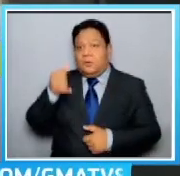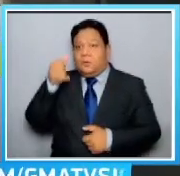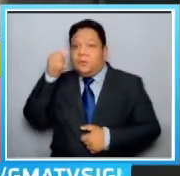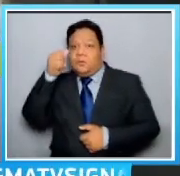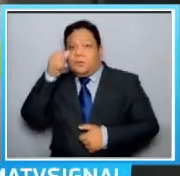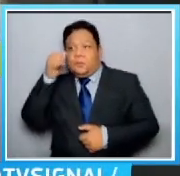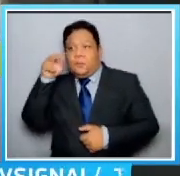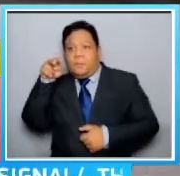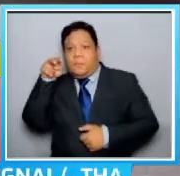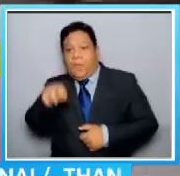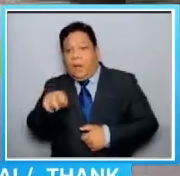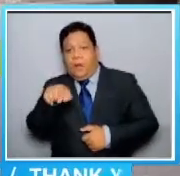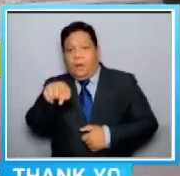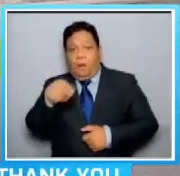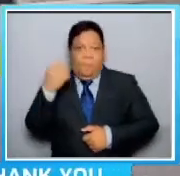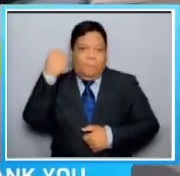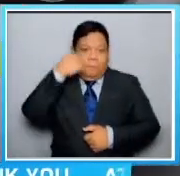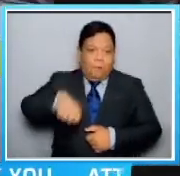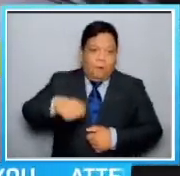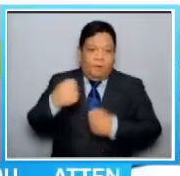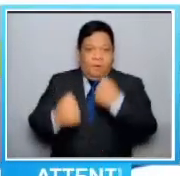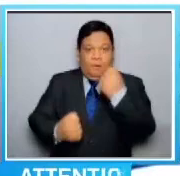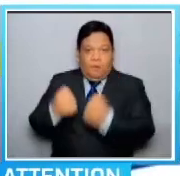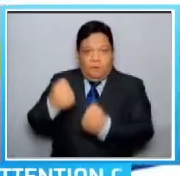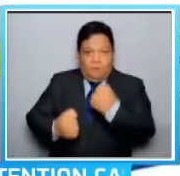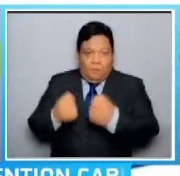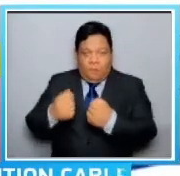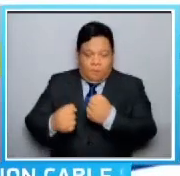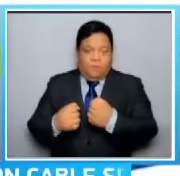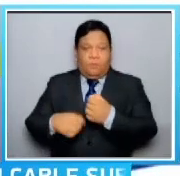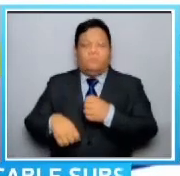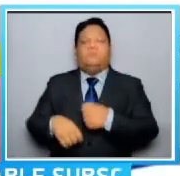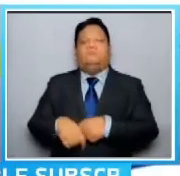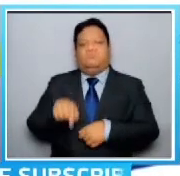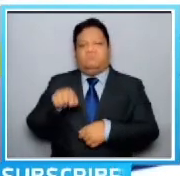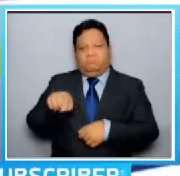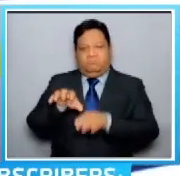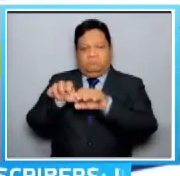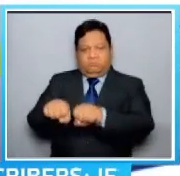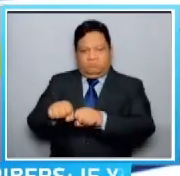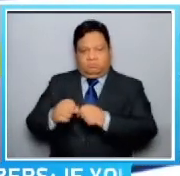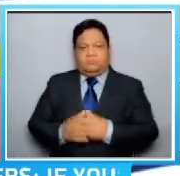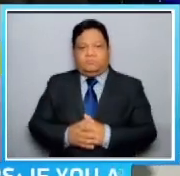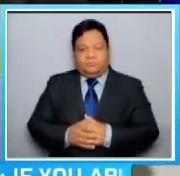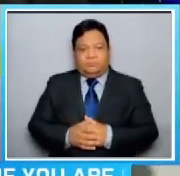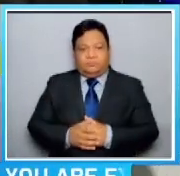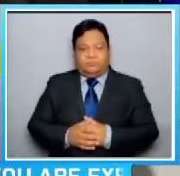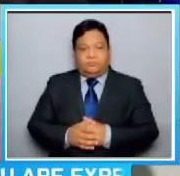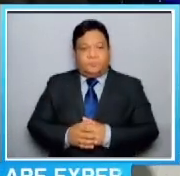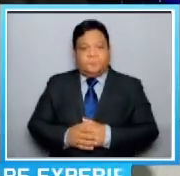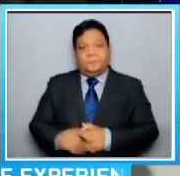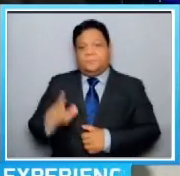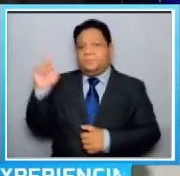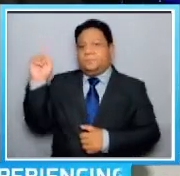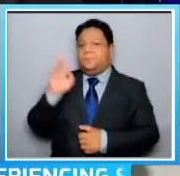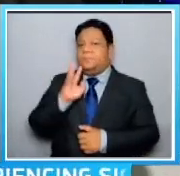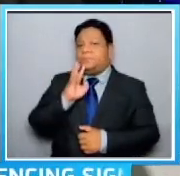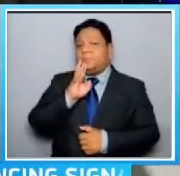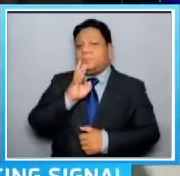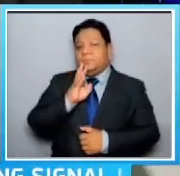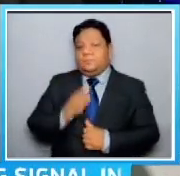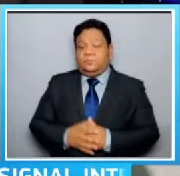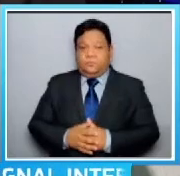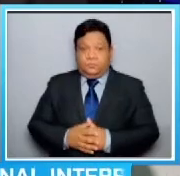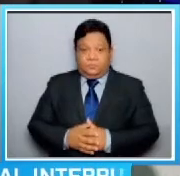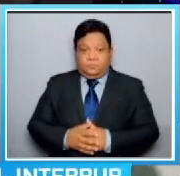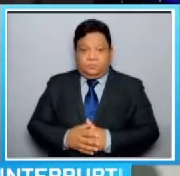kamerang nakabantay sa galaw ng mga dumaraang sasakyan. Ang mga pinakita sa akin ng video, hindi yung pagkanan